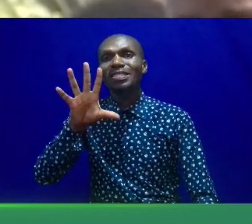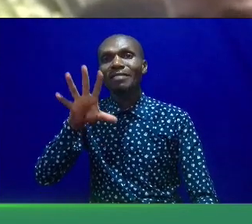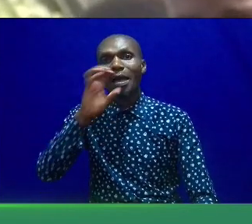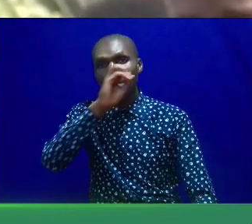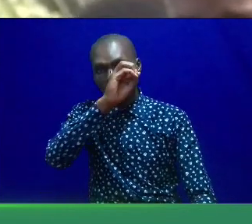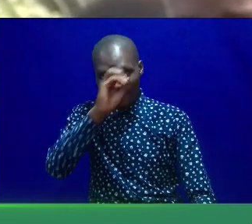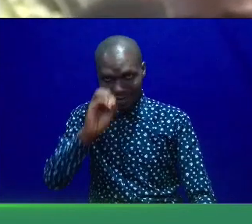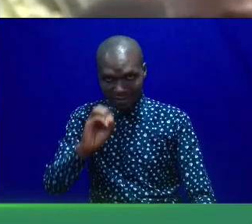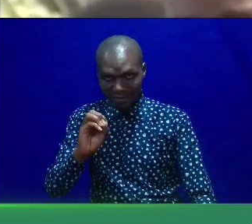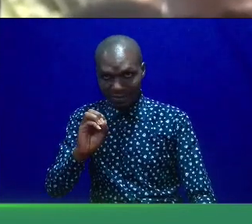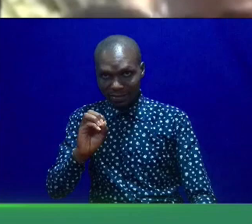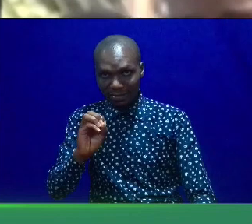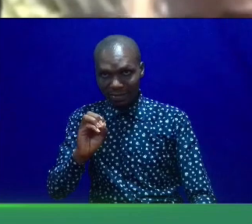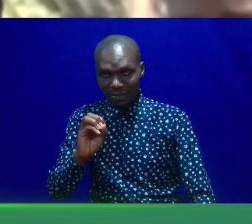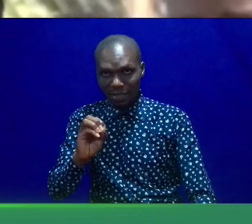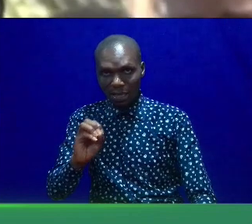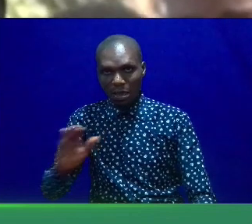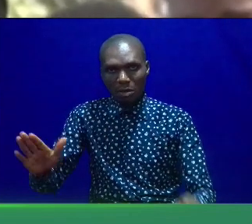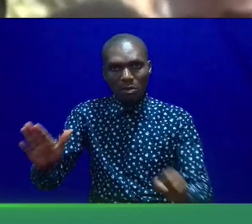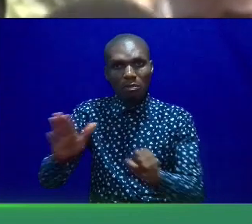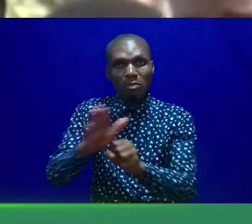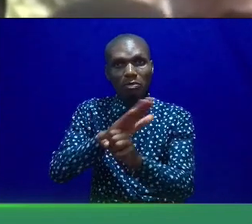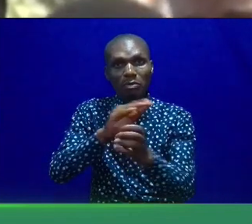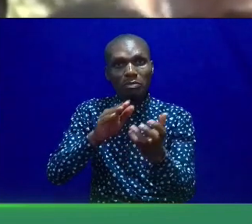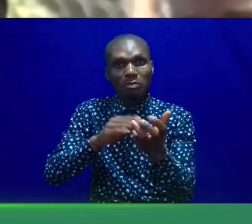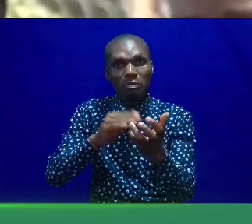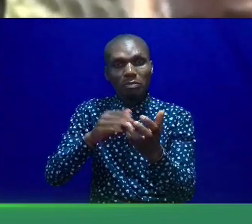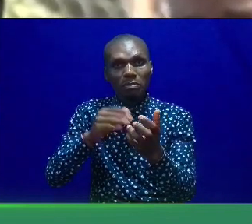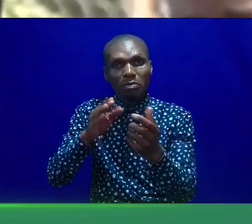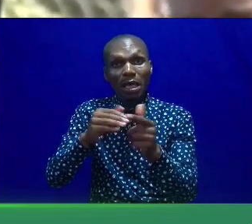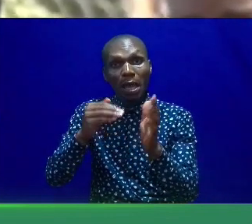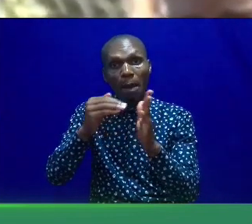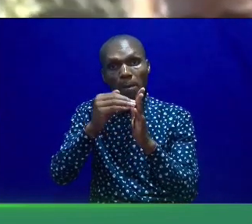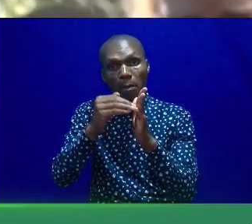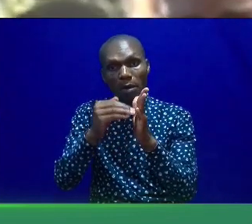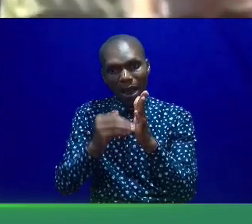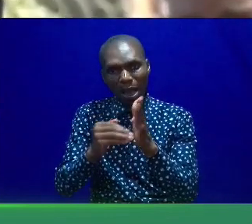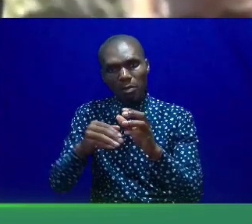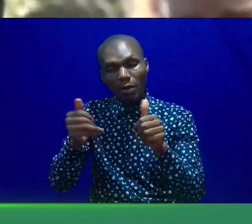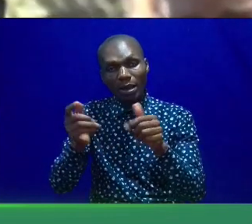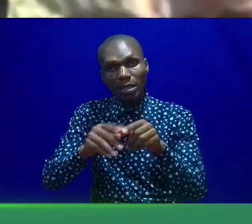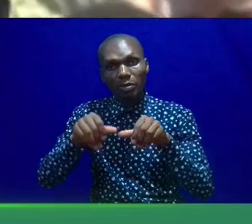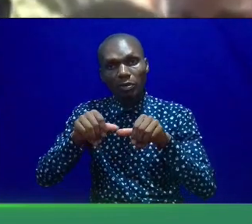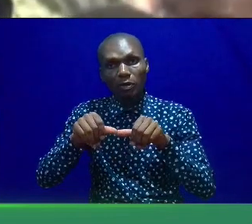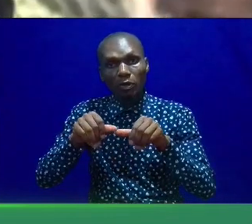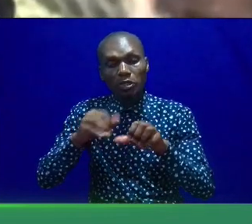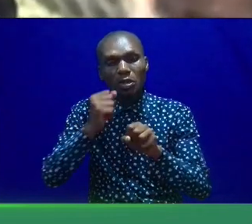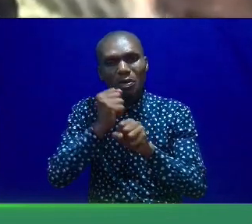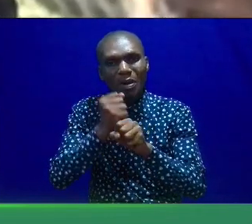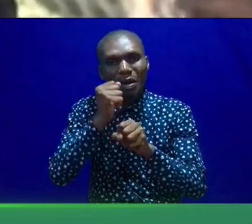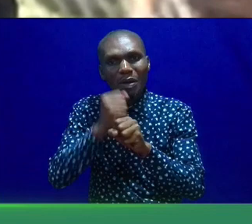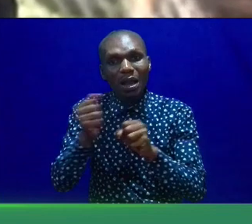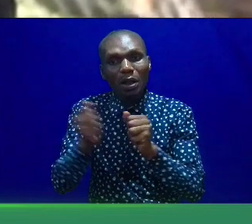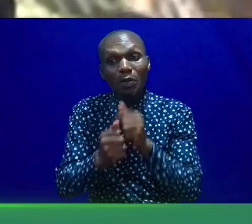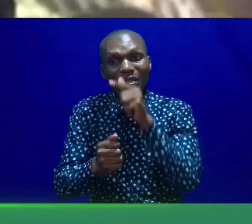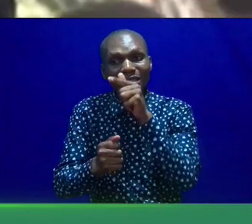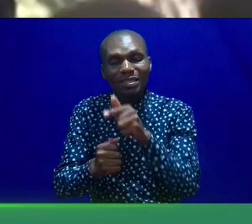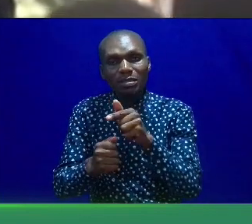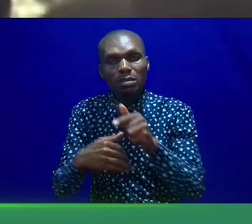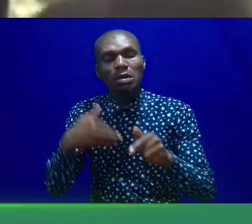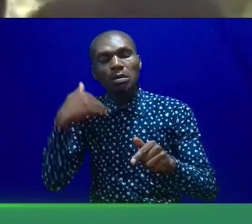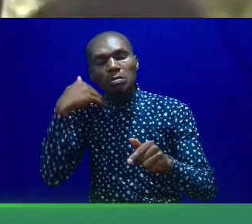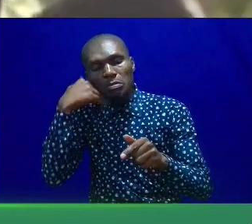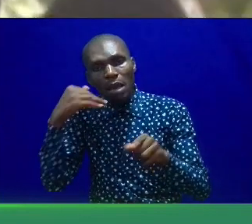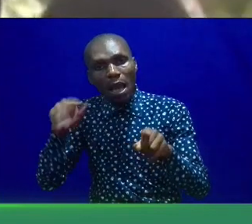3.5%. Na kwa jumla mikakati iko sambamba, tunaendelea kupambana na hali tukiwa